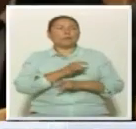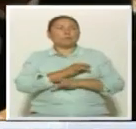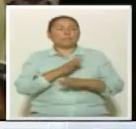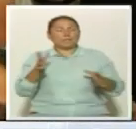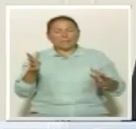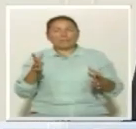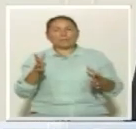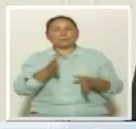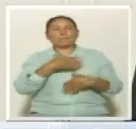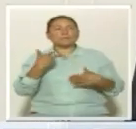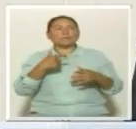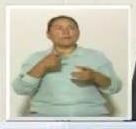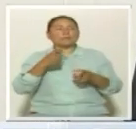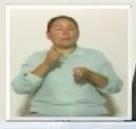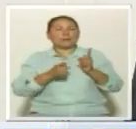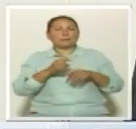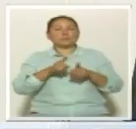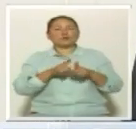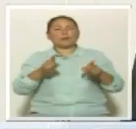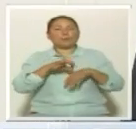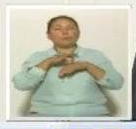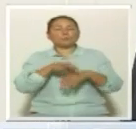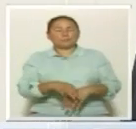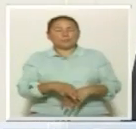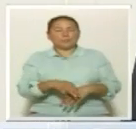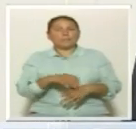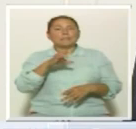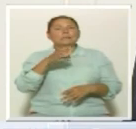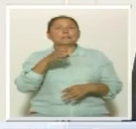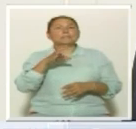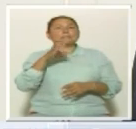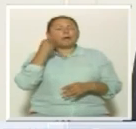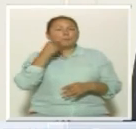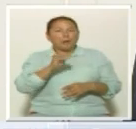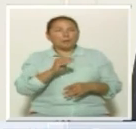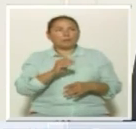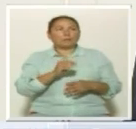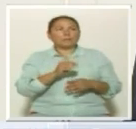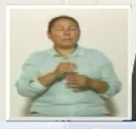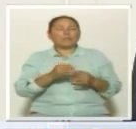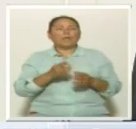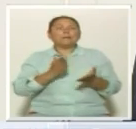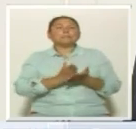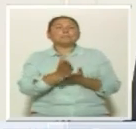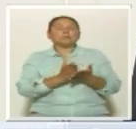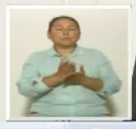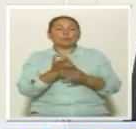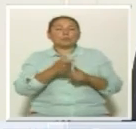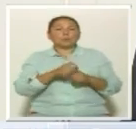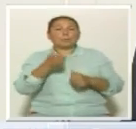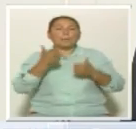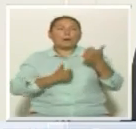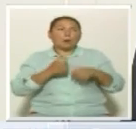қарсаңында біз біраз шаралар өткіздік. Соның ішінде сапалы мемлекеттік қызмет көрсетуші